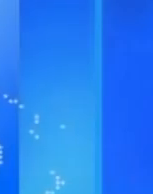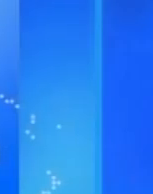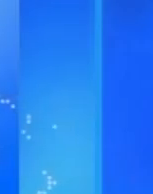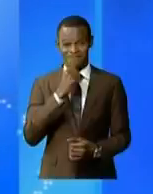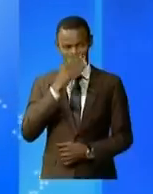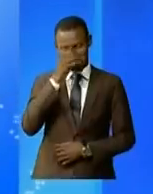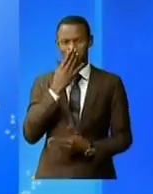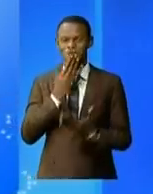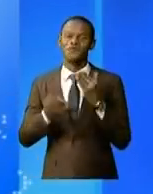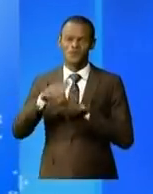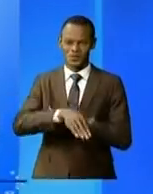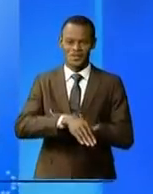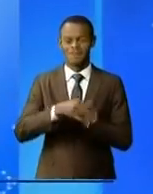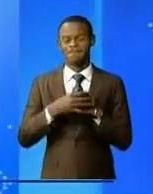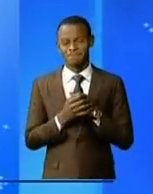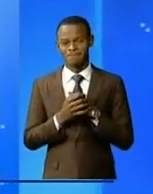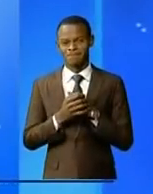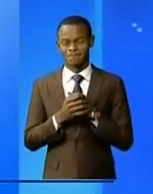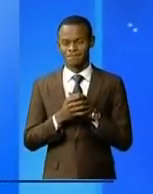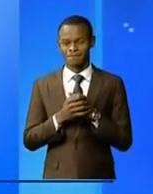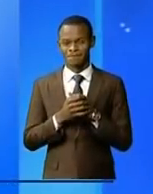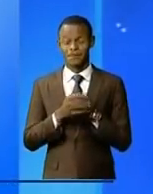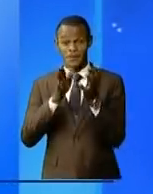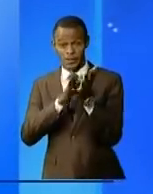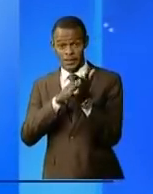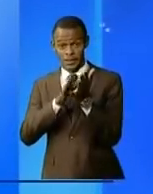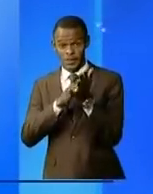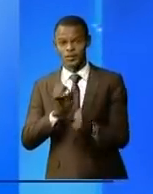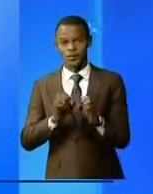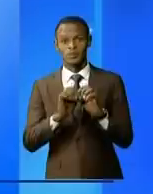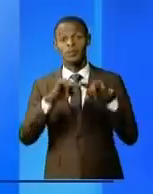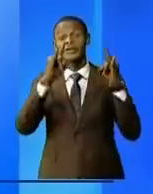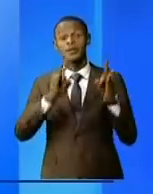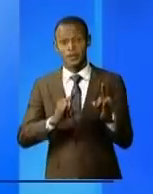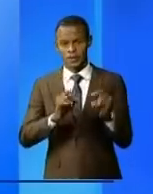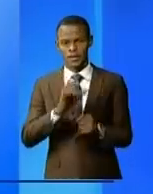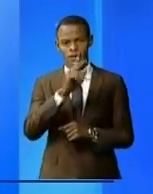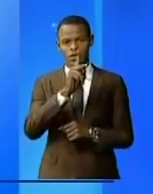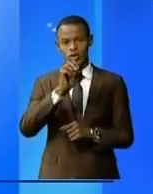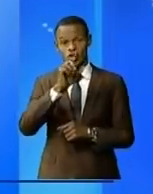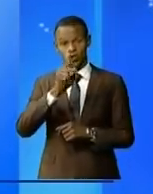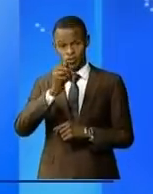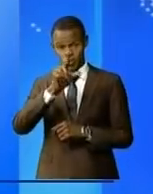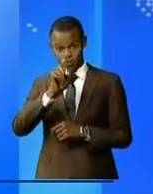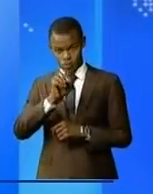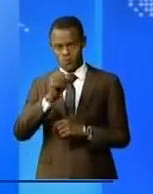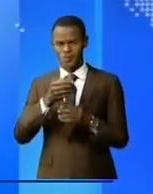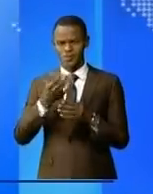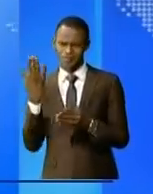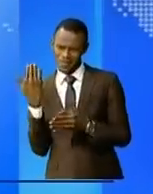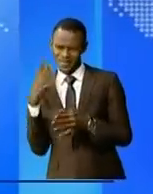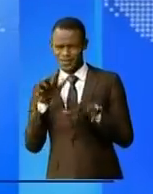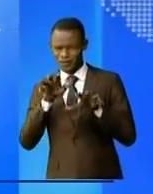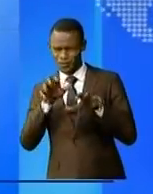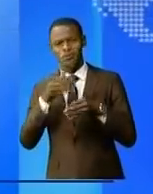Mesdames et messieurs, bonsoir. L'Institut Colonel Kokolo vient d'être réhabilité en bancs, pupitres et autres infrastructures